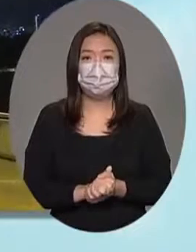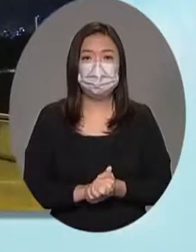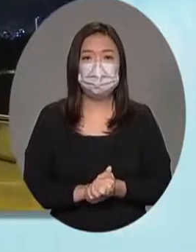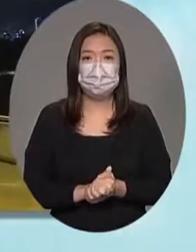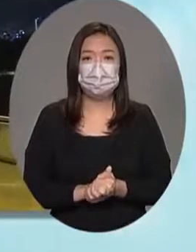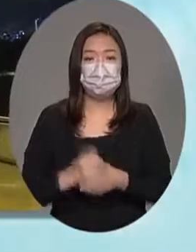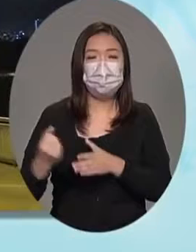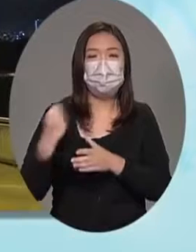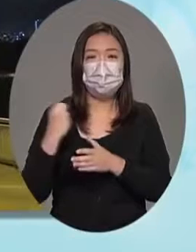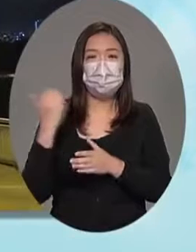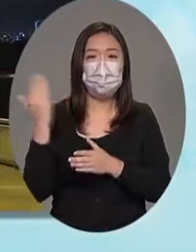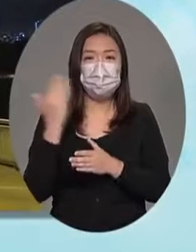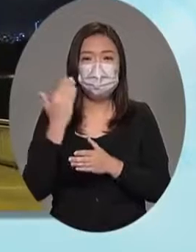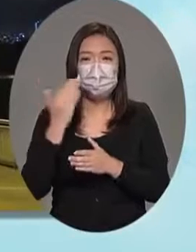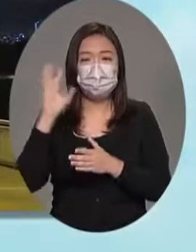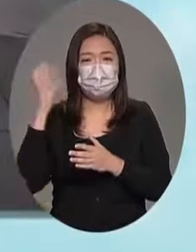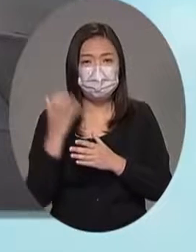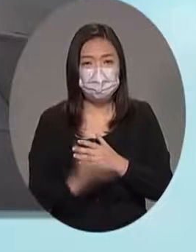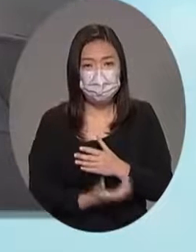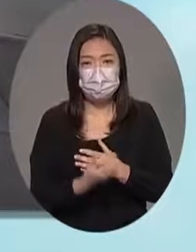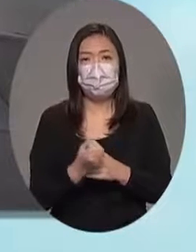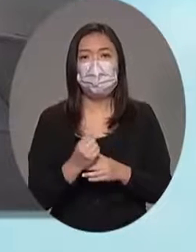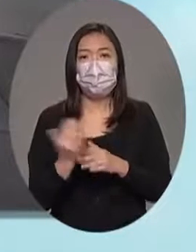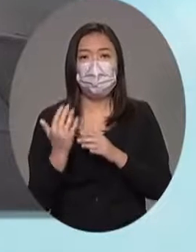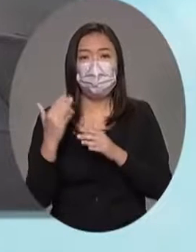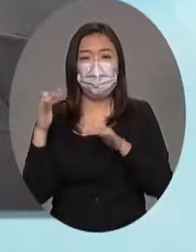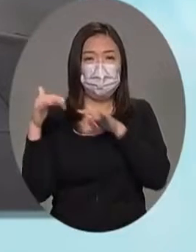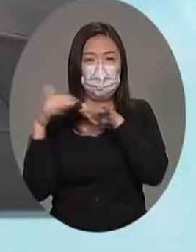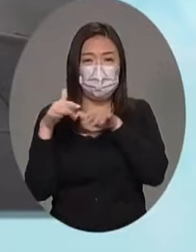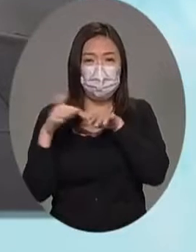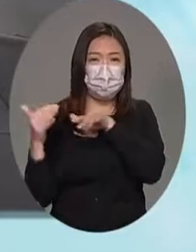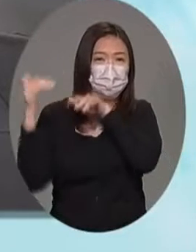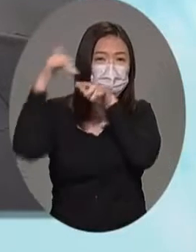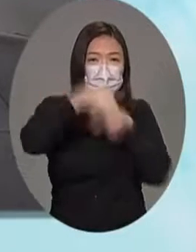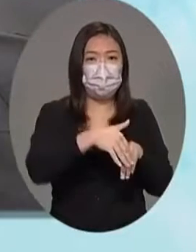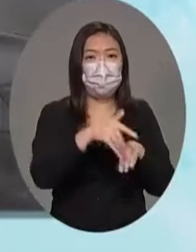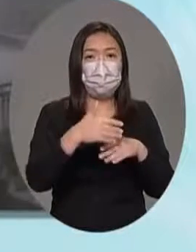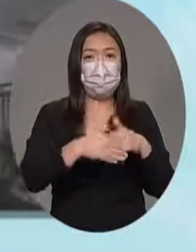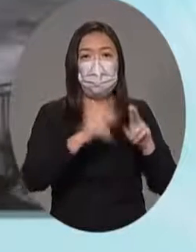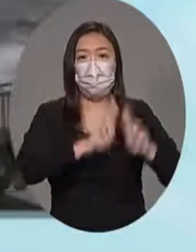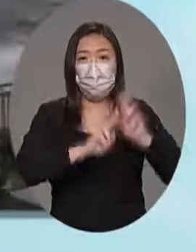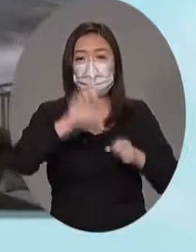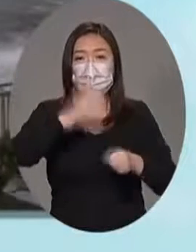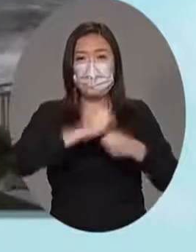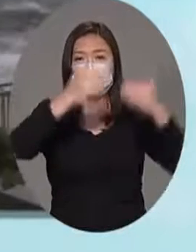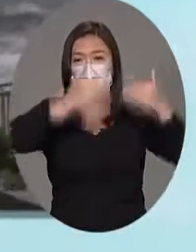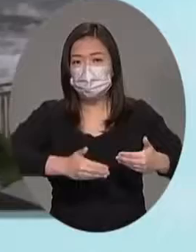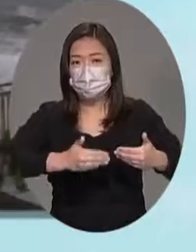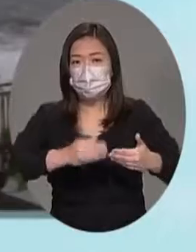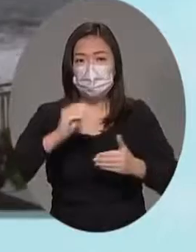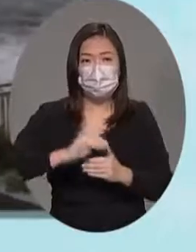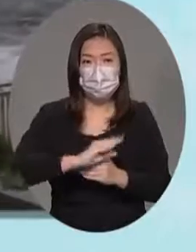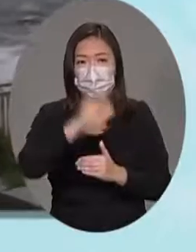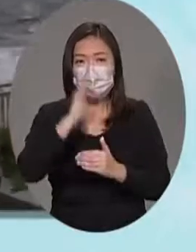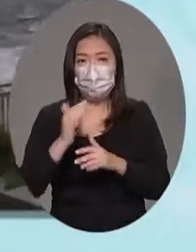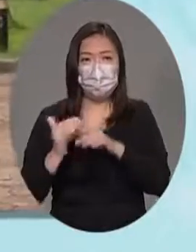喺超强台风集港嗰阵，经历过海水倒灌，屋苑一早加装咗水闸。天光之后，风浪